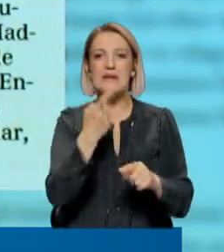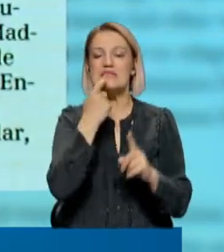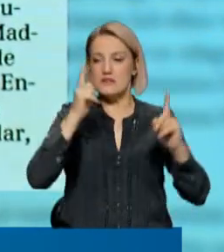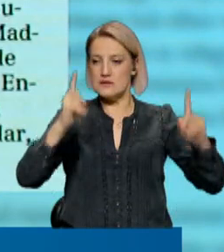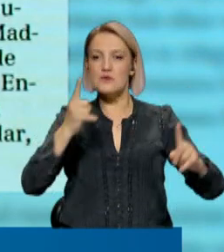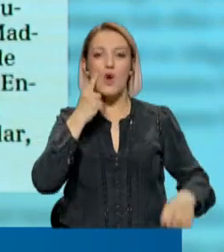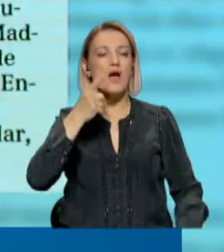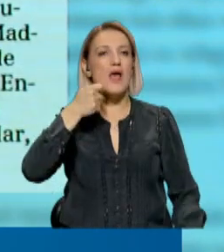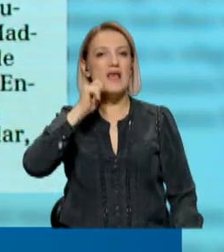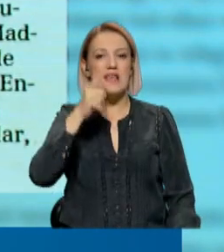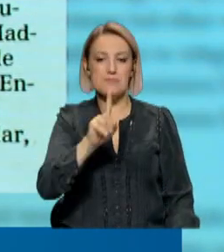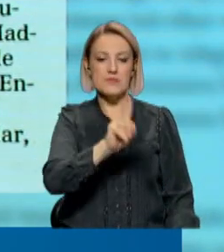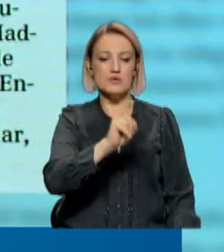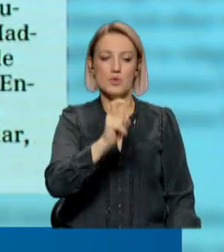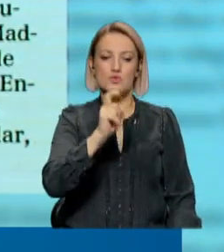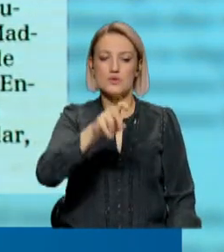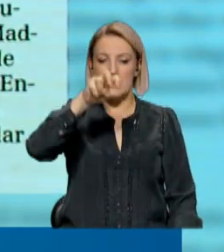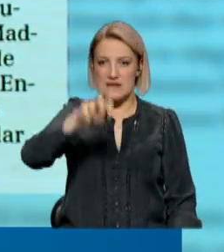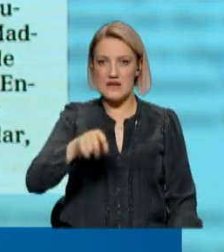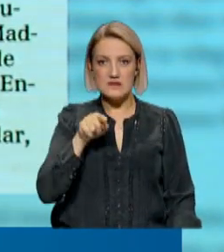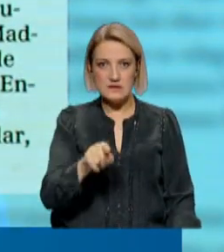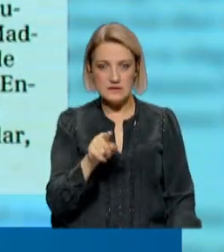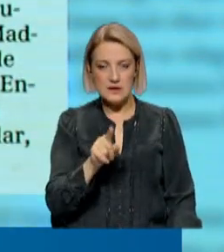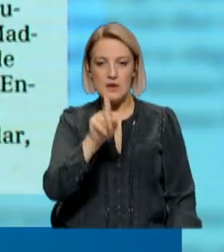Ekim 1998'deki